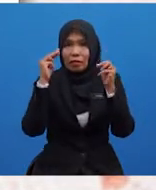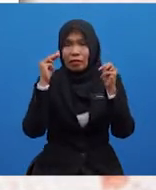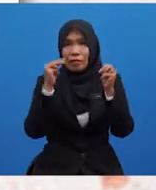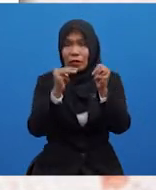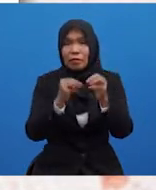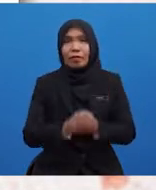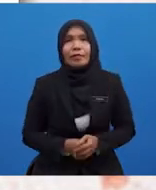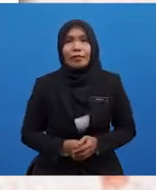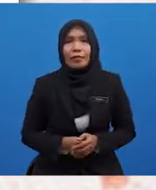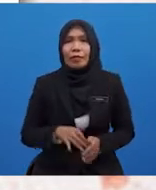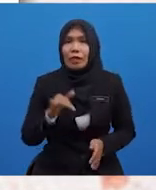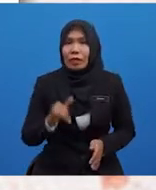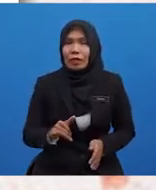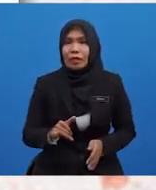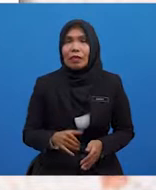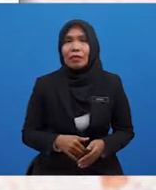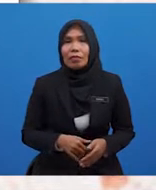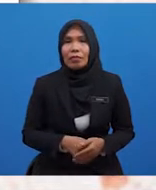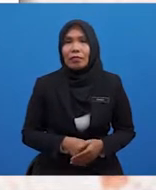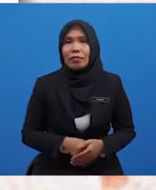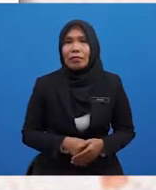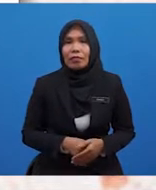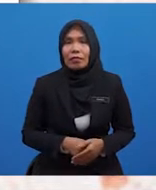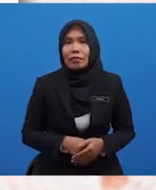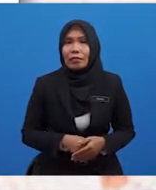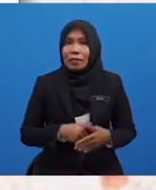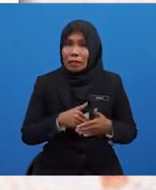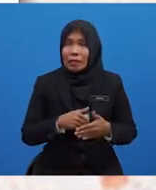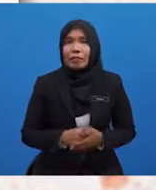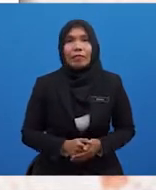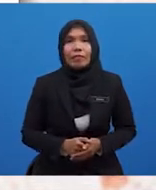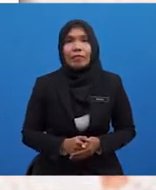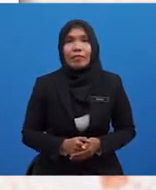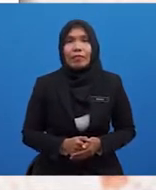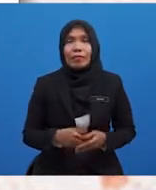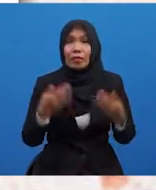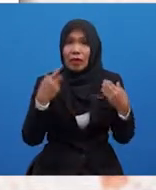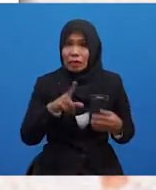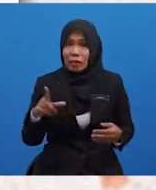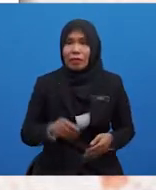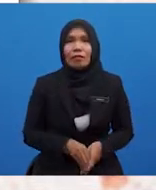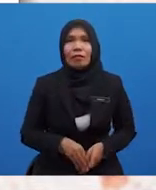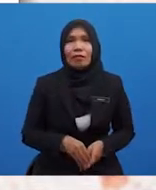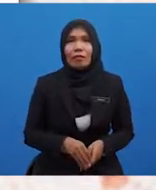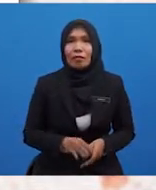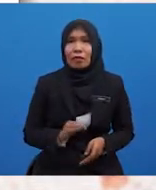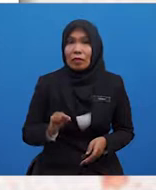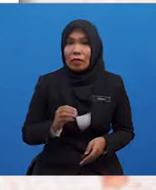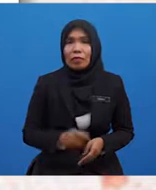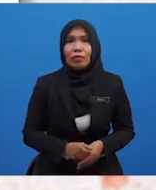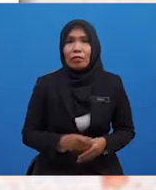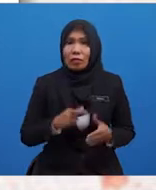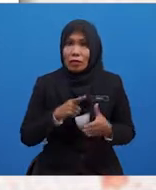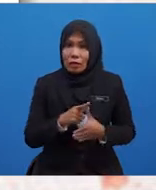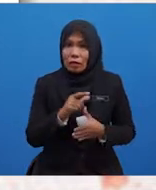utama merupakan faktor langsung. Maklumat yang dinyatakan pada